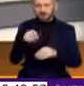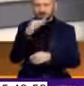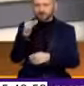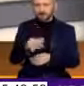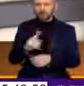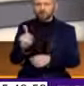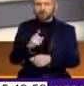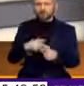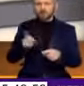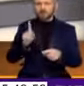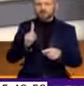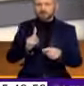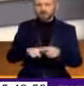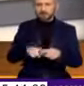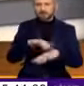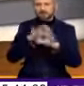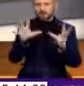що це